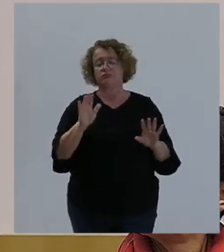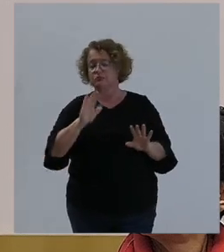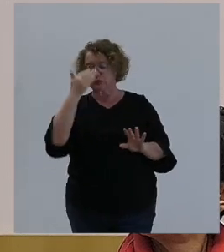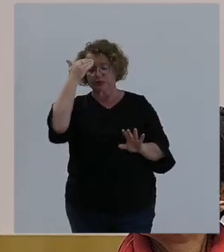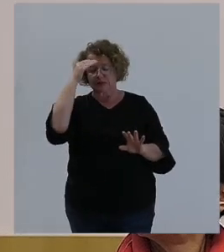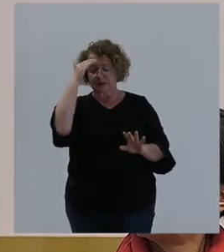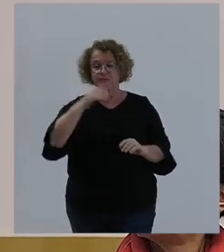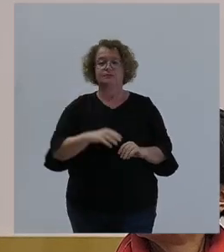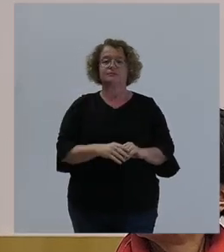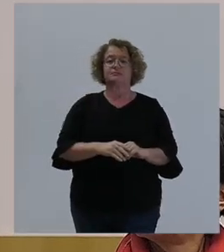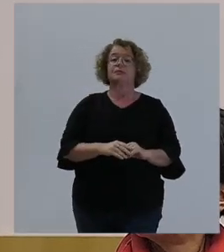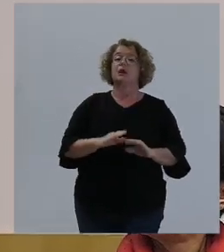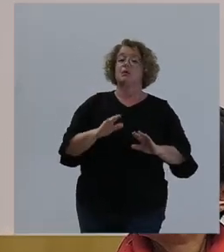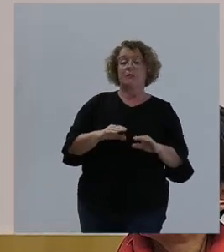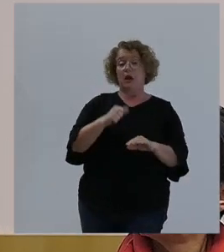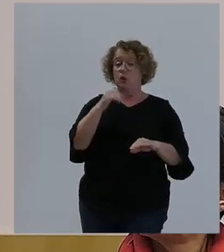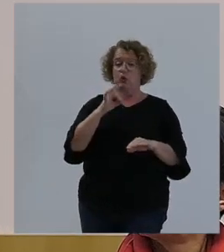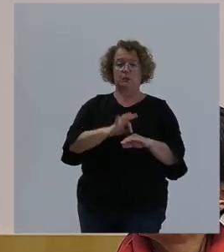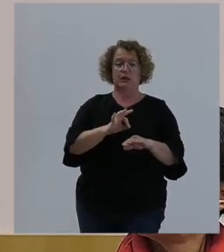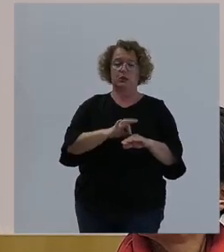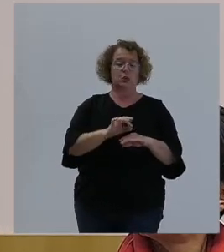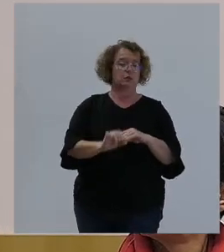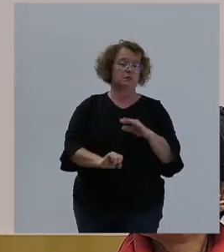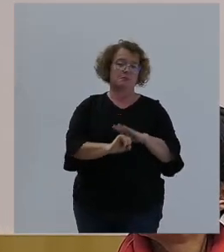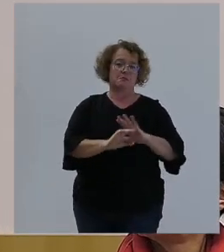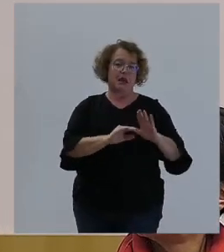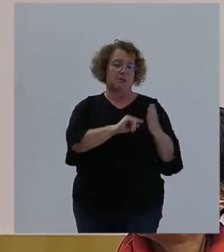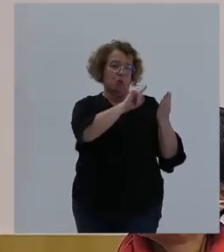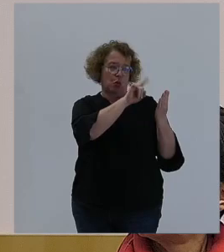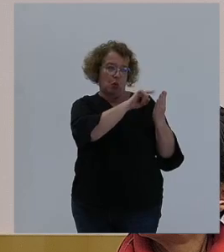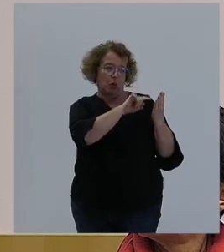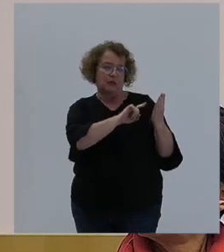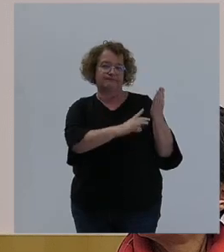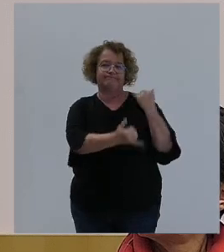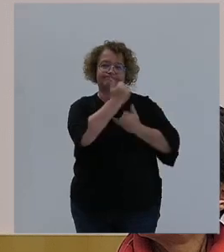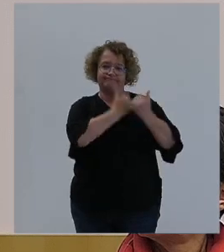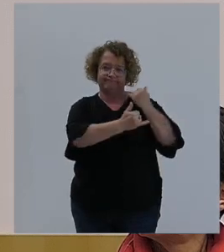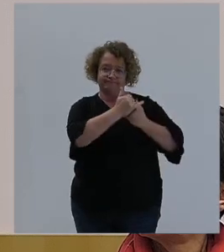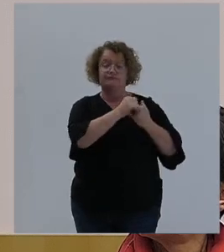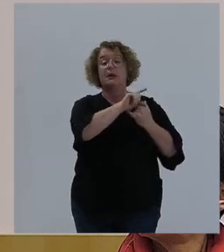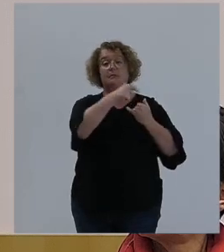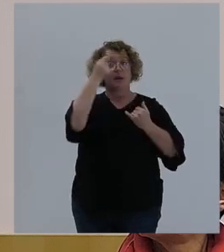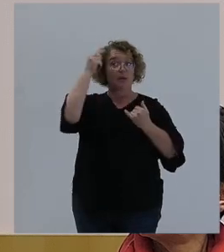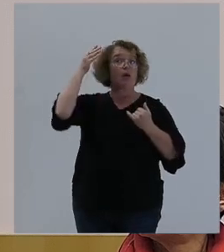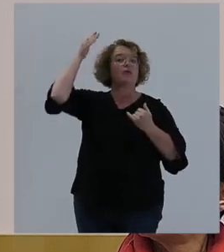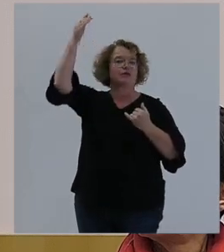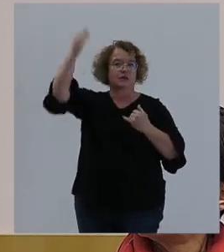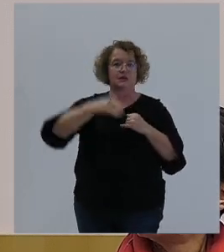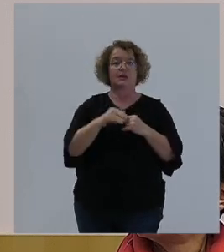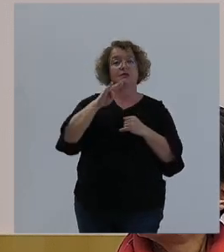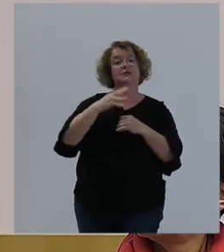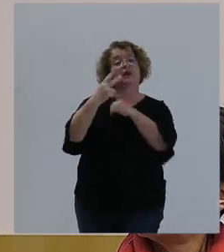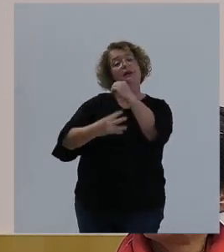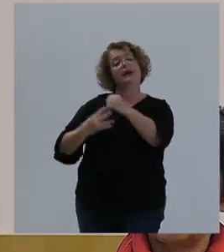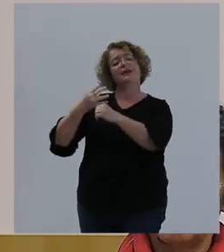pas seulement. Donc je vais prendre 1 minute, j'espère pas plus, pour corriger certains points et ensuite me projeter un peu vers l'avenir. Alors ces 4 dernières années,